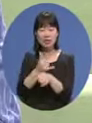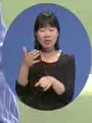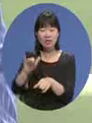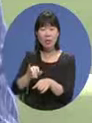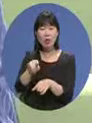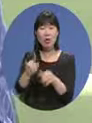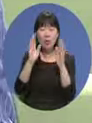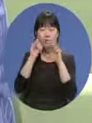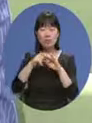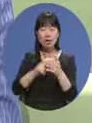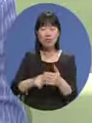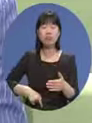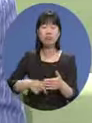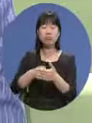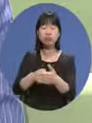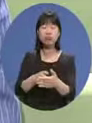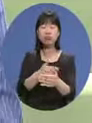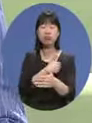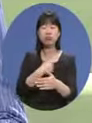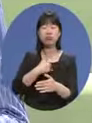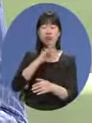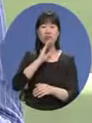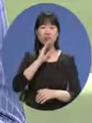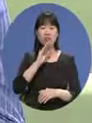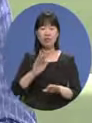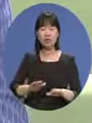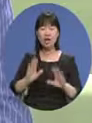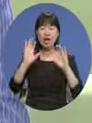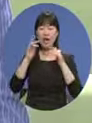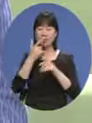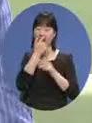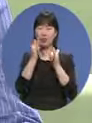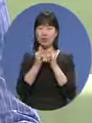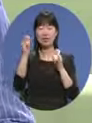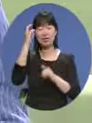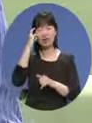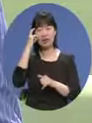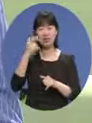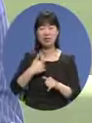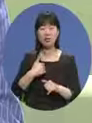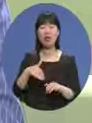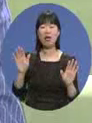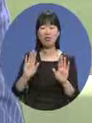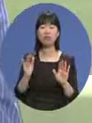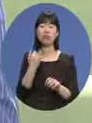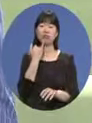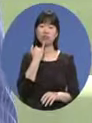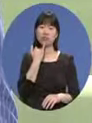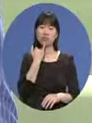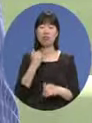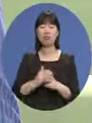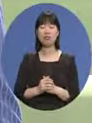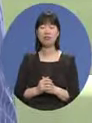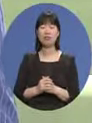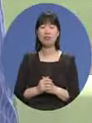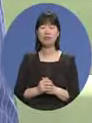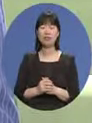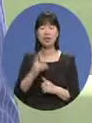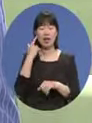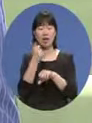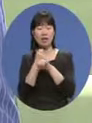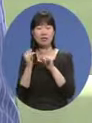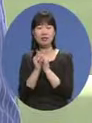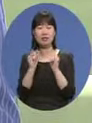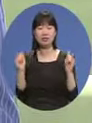공부할 마음만 그렇죠. 있으면 한다라고 얘기를 예. 하는데요. 그리고 아이들 본인도 그래요. 선생님, 거기서 제가 안 하면 돼요 라고 하는데요. 이 학자들이